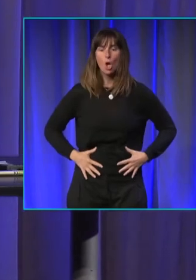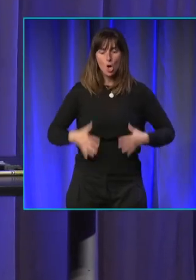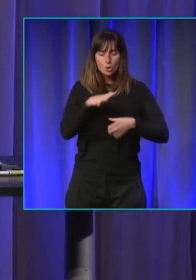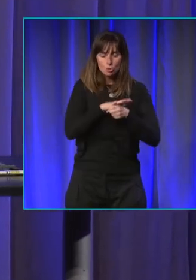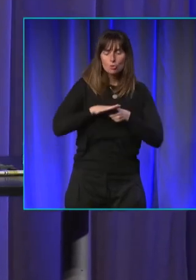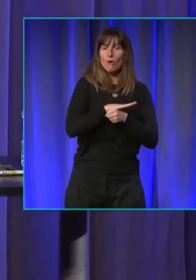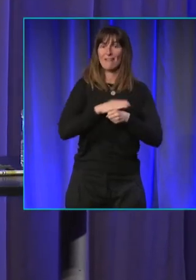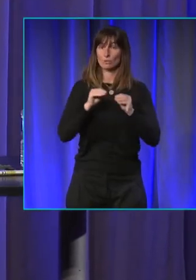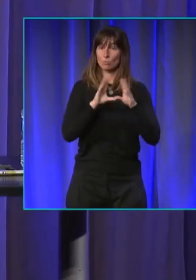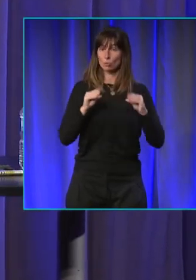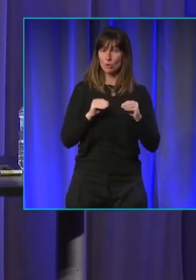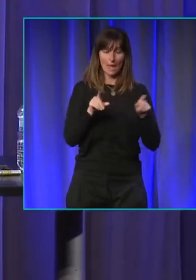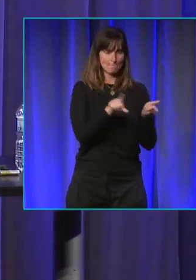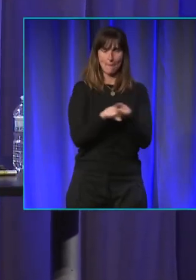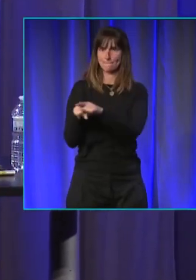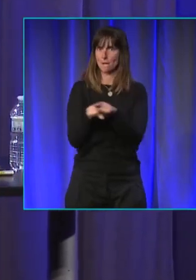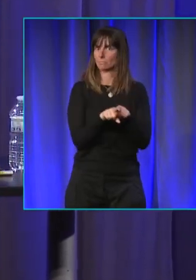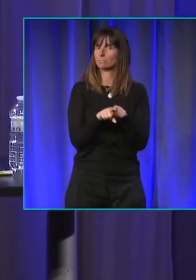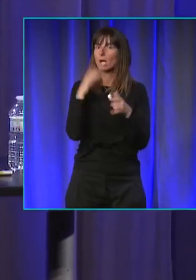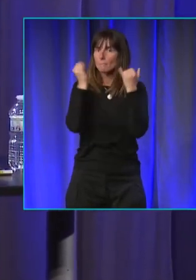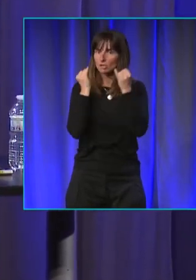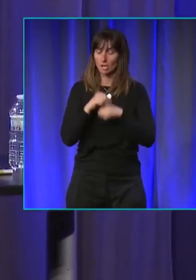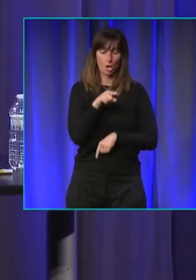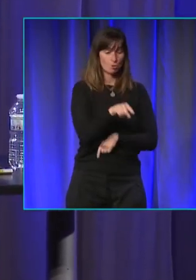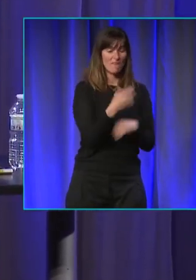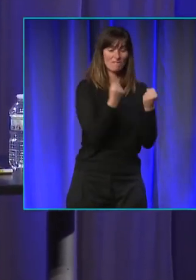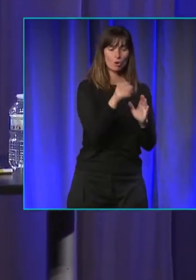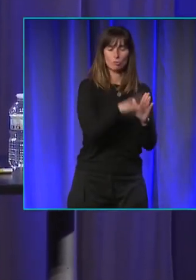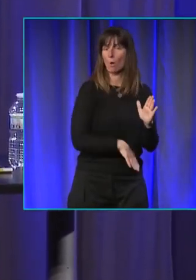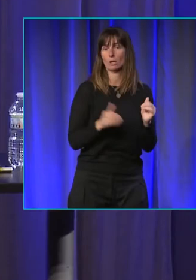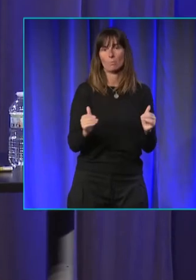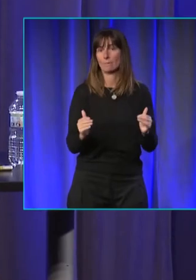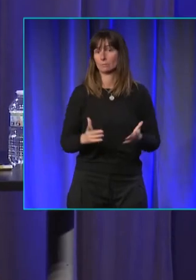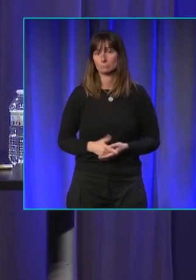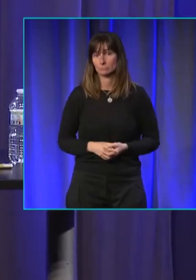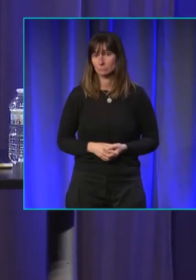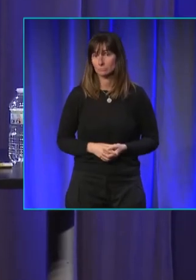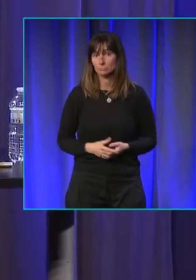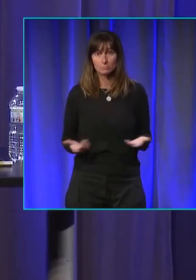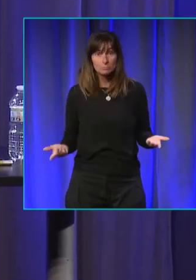musculaire. L'enfant aura toujours moins de force que l'adulte. Pourquoi? Parce que l'enfant